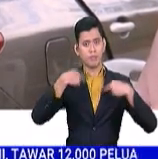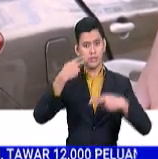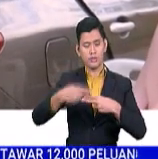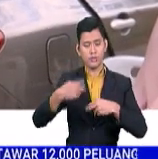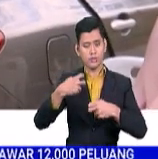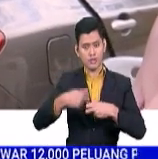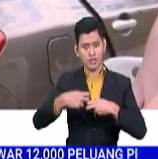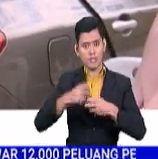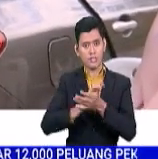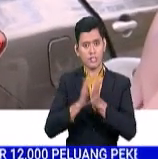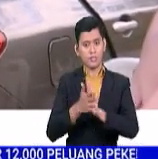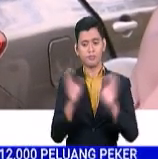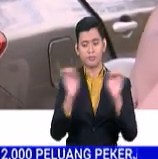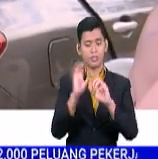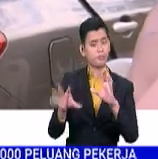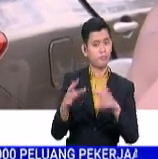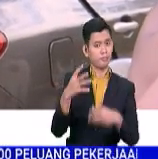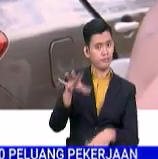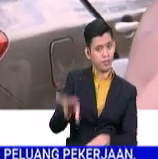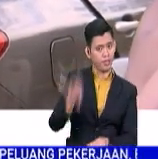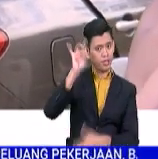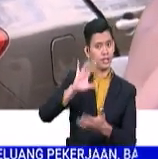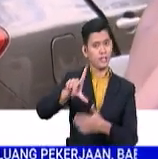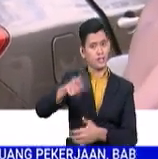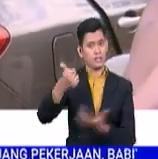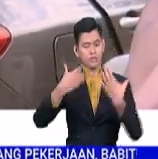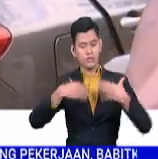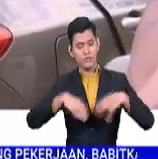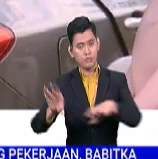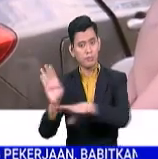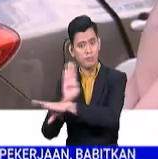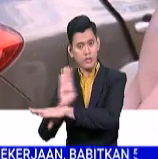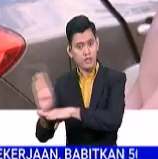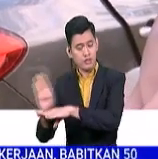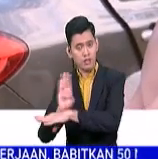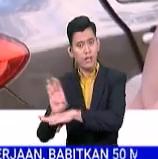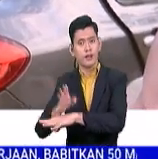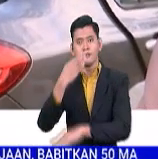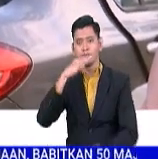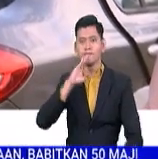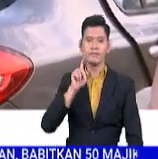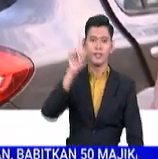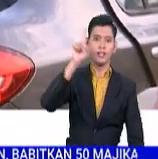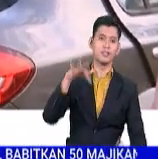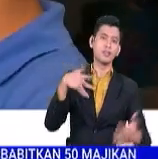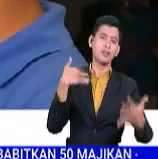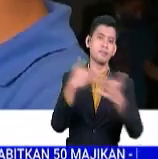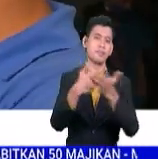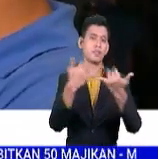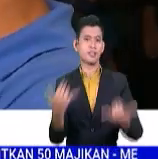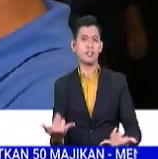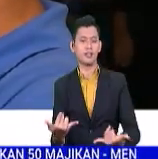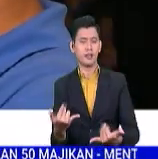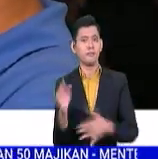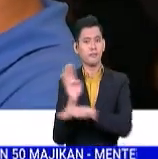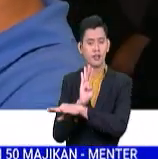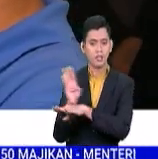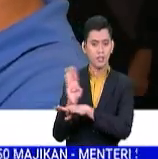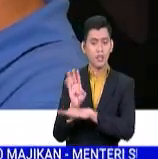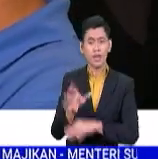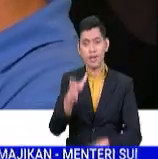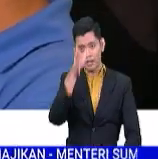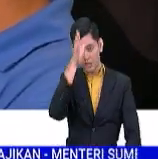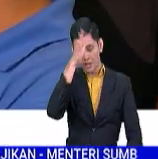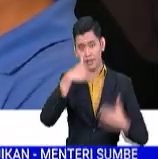Jadi cuba cuba nasib untuk berniaga. Cuba nasib berniaga, alhamdulillah sampailah sekarang. Bapa kepada